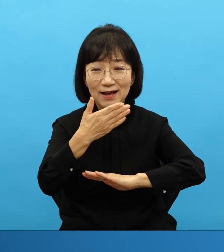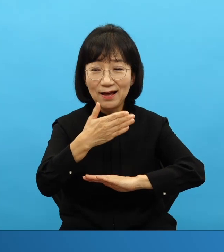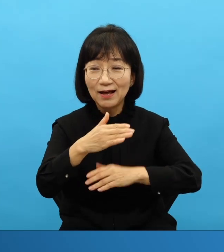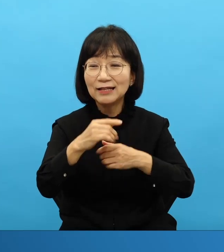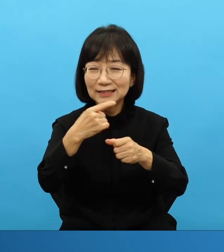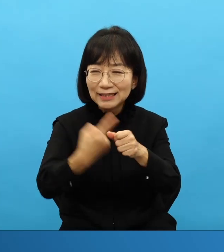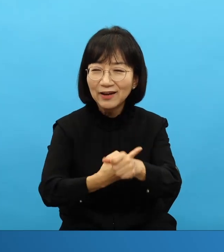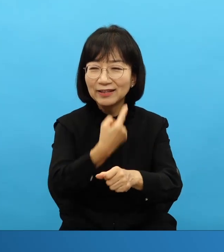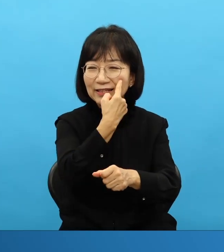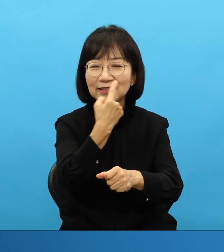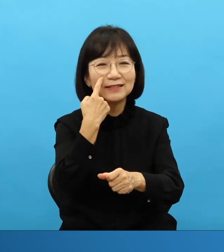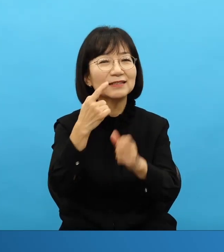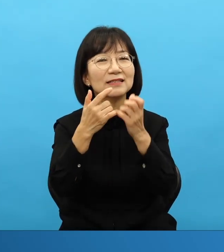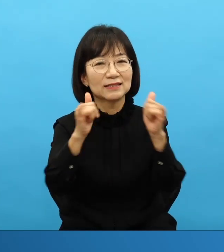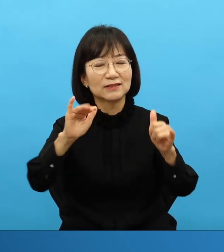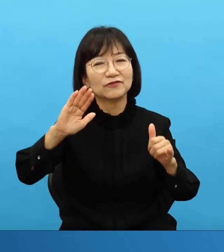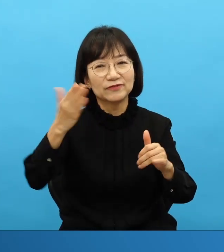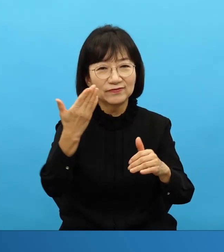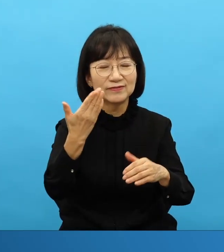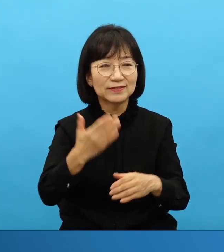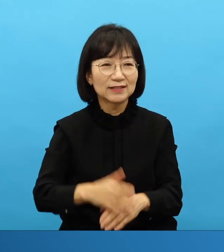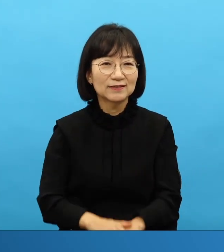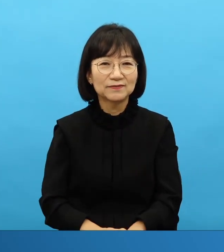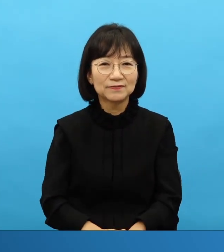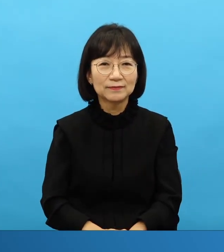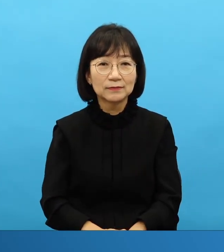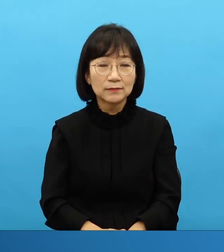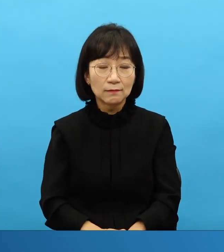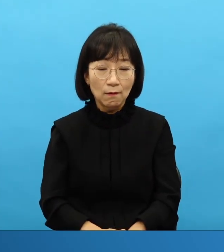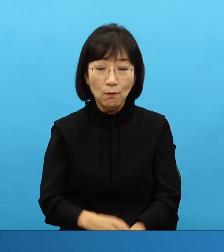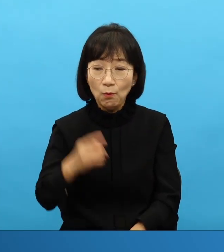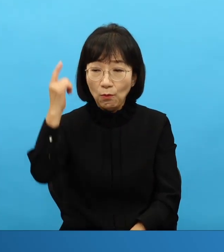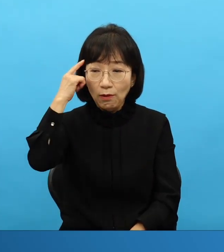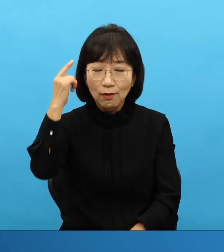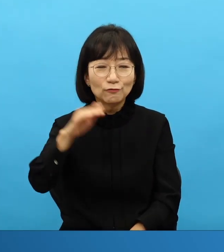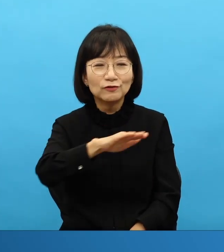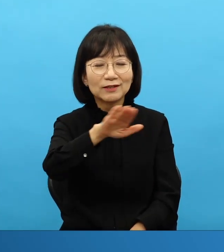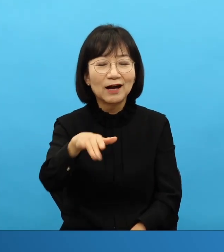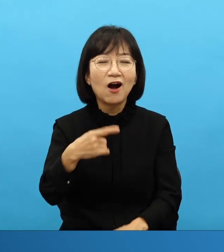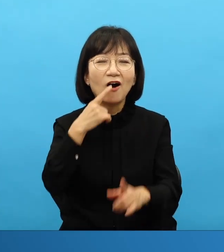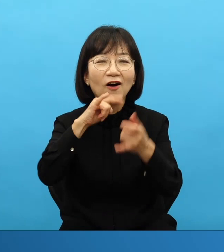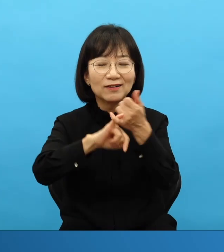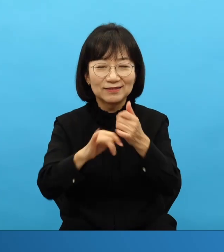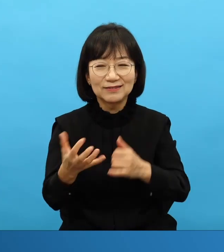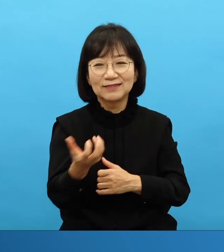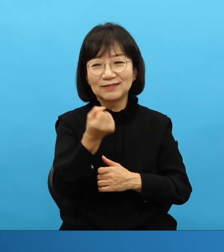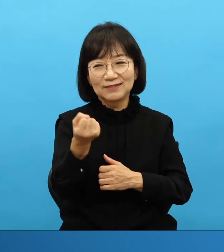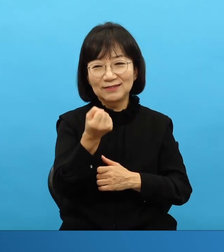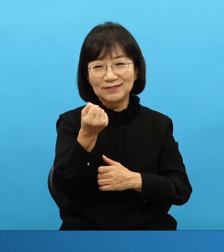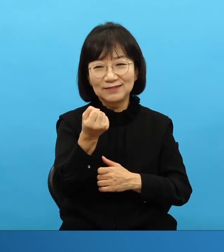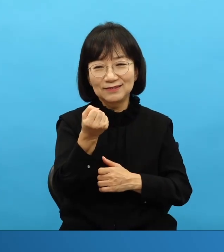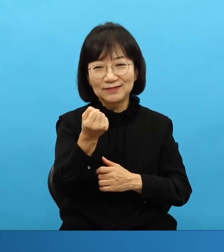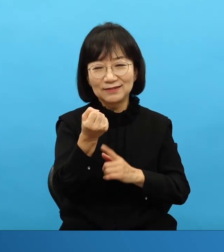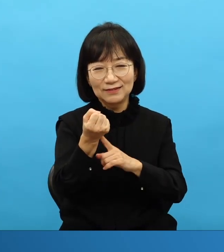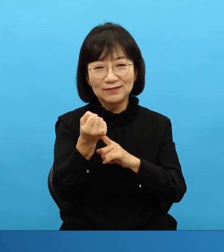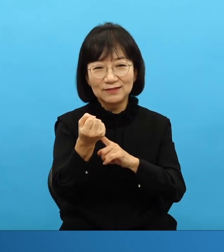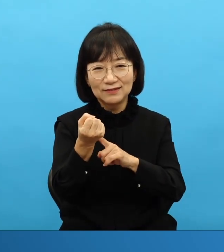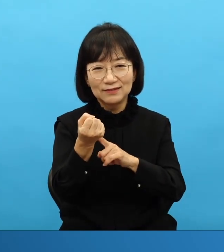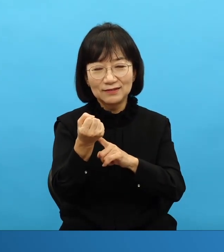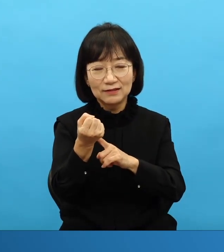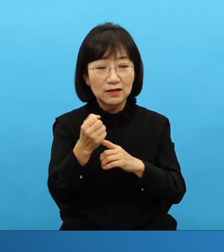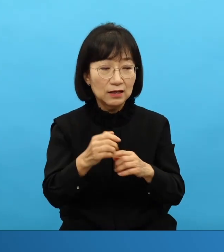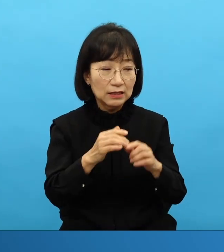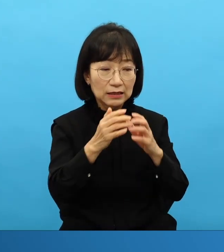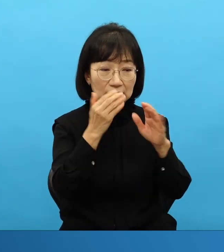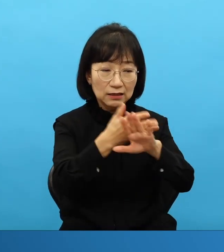人。 우리는 뭐 하기 때문에 언약만 가지고 있기 때문에 我们只是有什么呢？我们持定了神的约， 사람을 살리는 언약이 있기 때문에